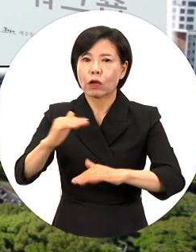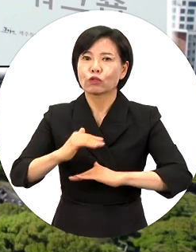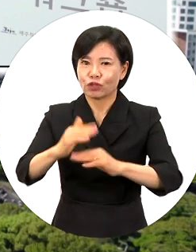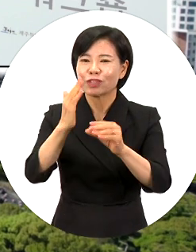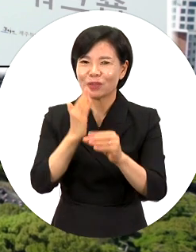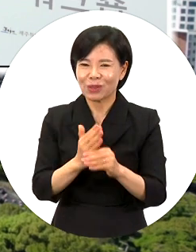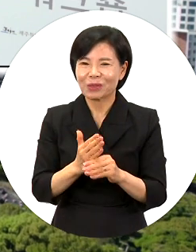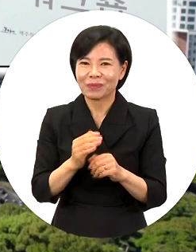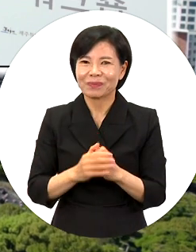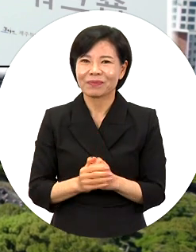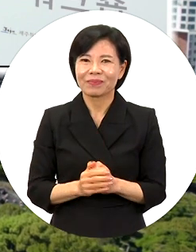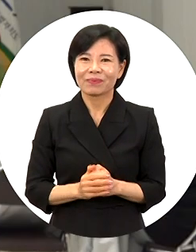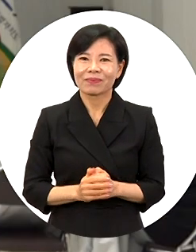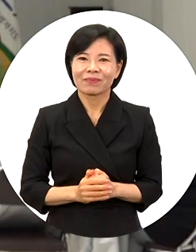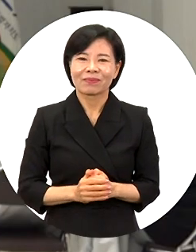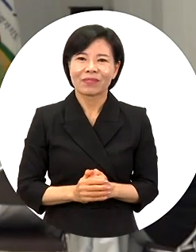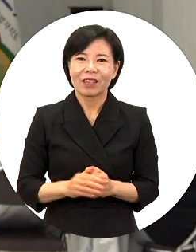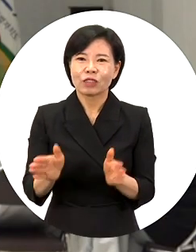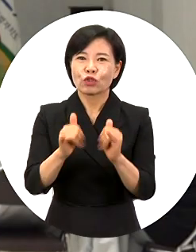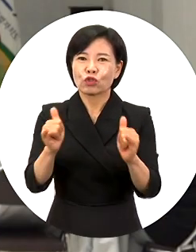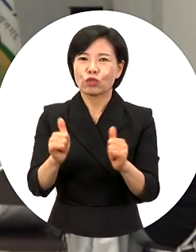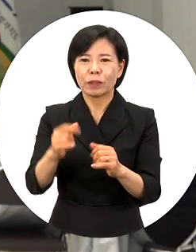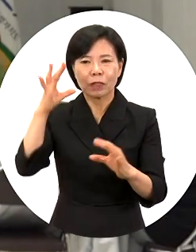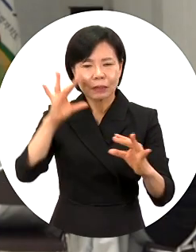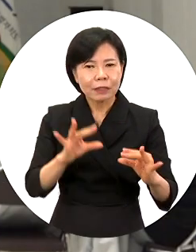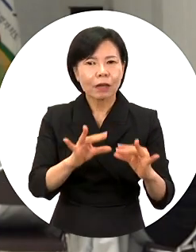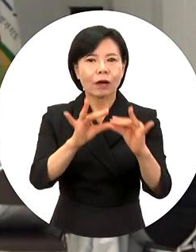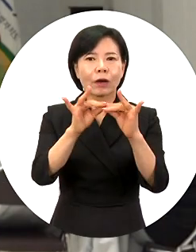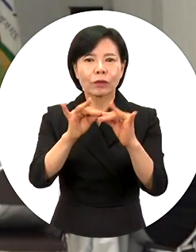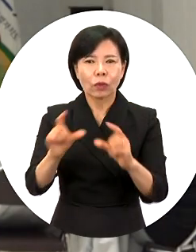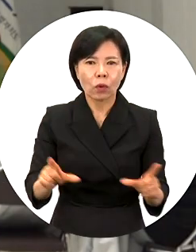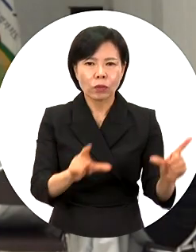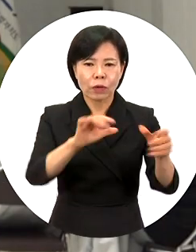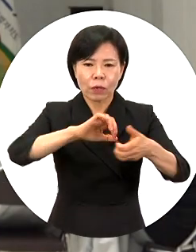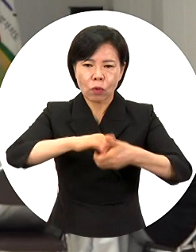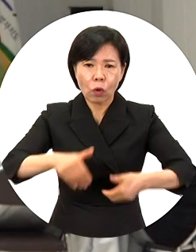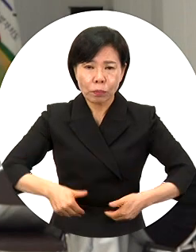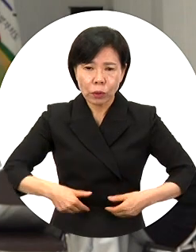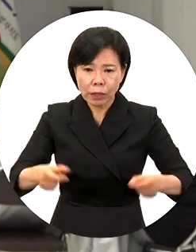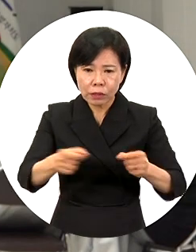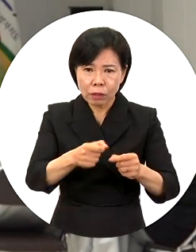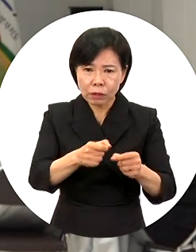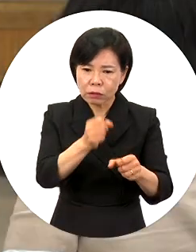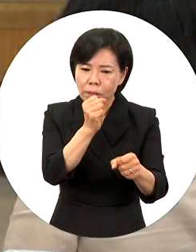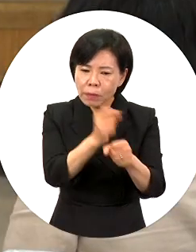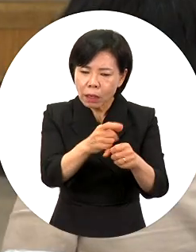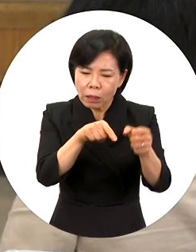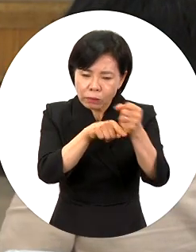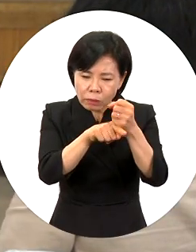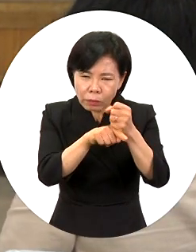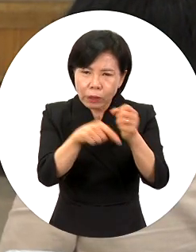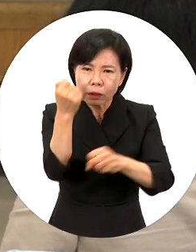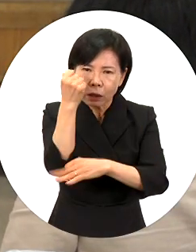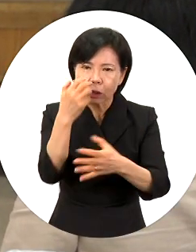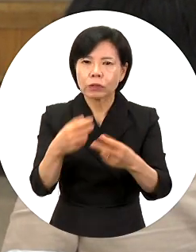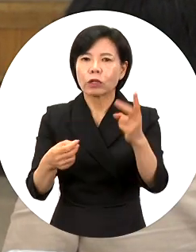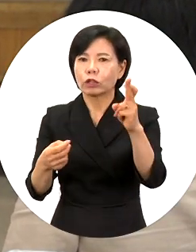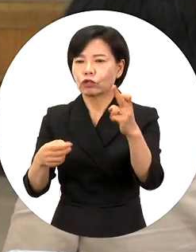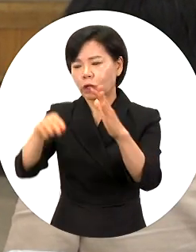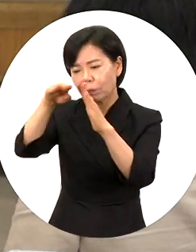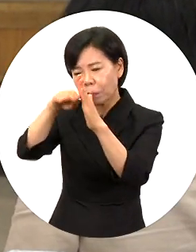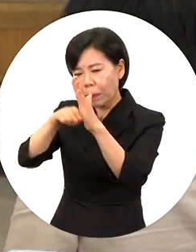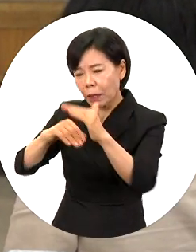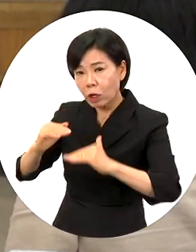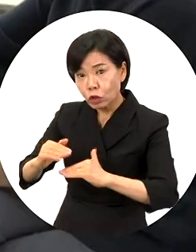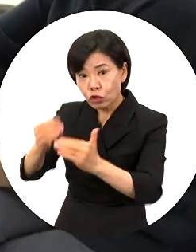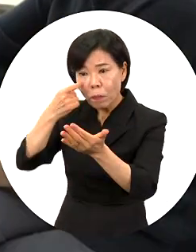사업을 추진하는데요. 주민 의견 수렴과 생활 필수 기능 접근성 분석을 바탕으로 12개의